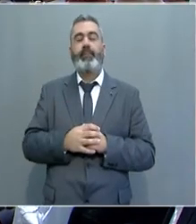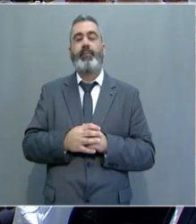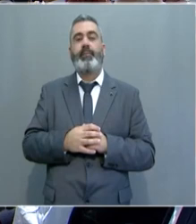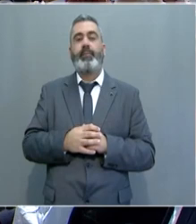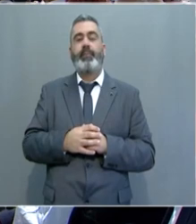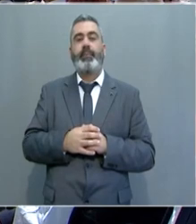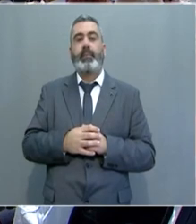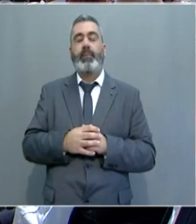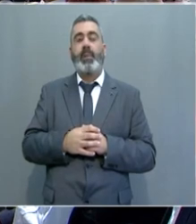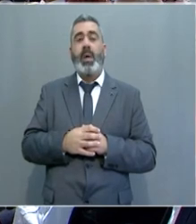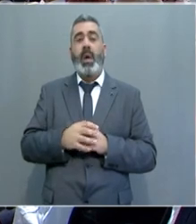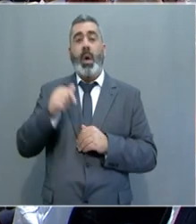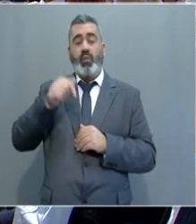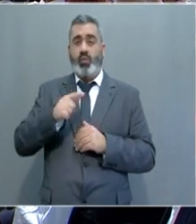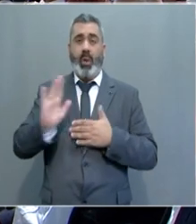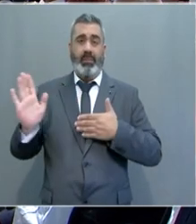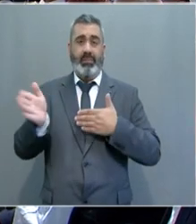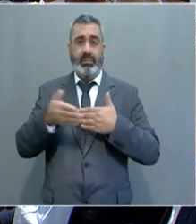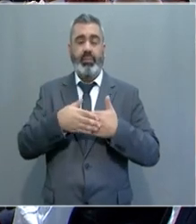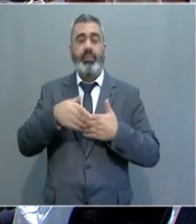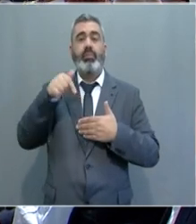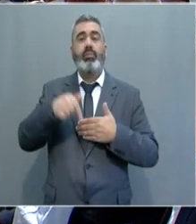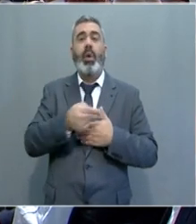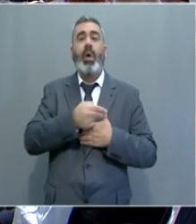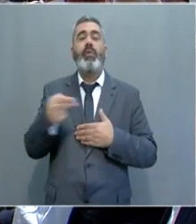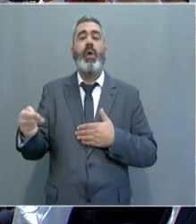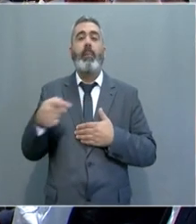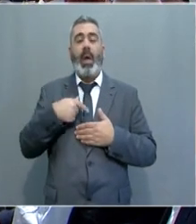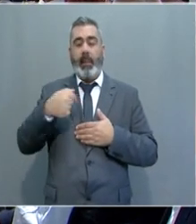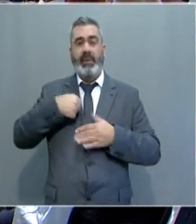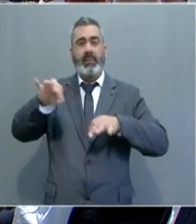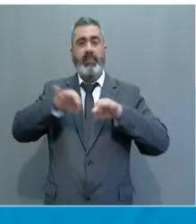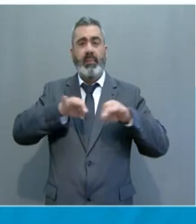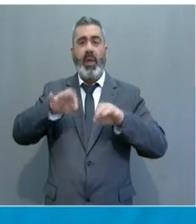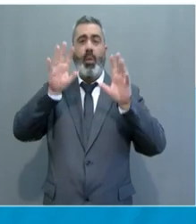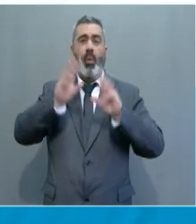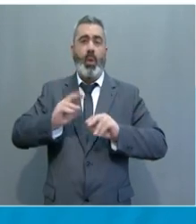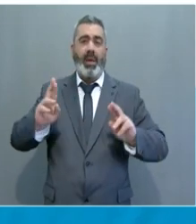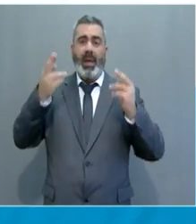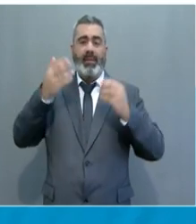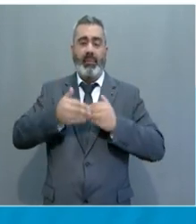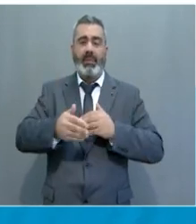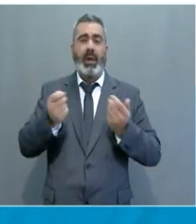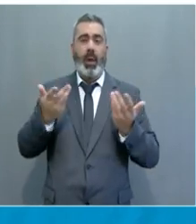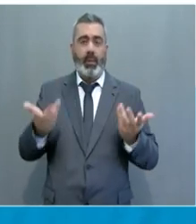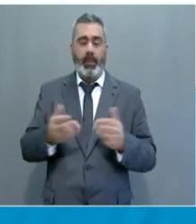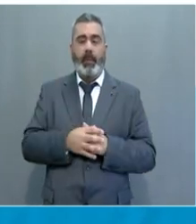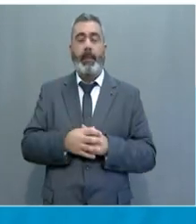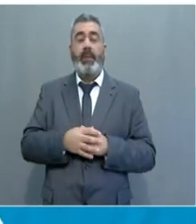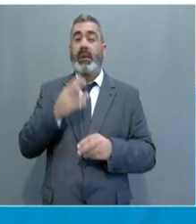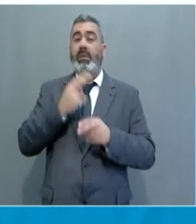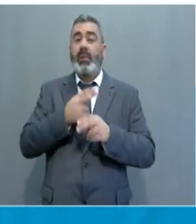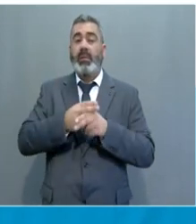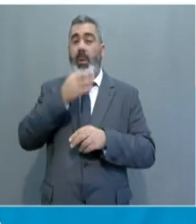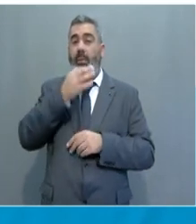πώς διαμορφώνεται η νέα μας ενεργειακή πολιτική, έχει πάρα πολύ μεγάλη σημασία